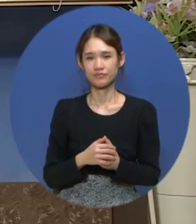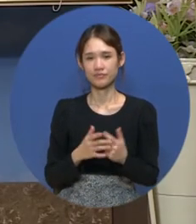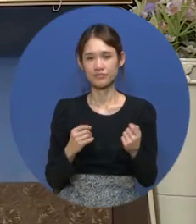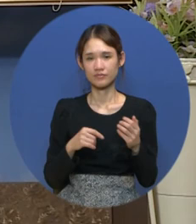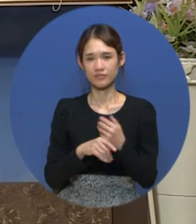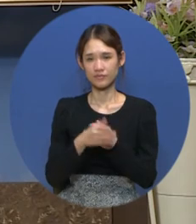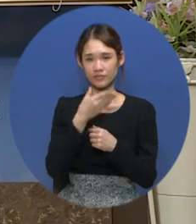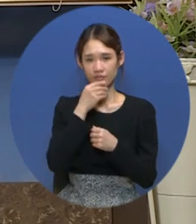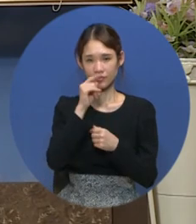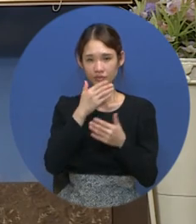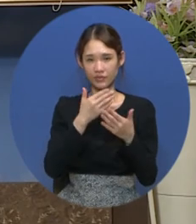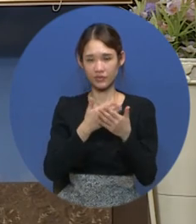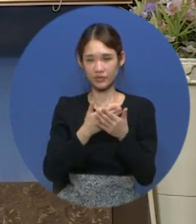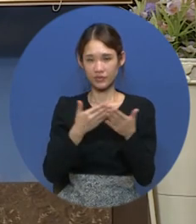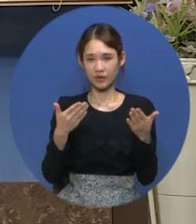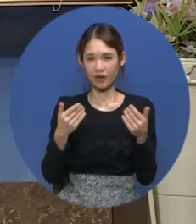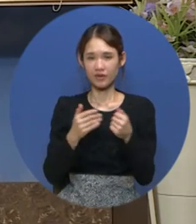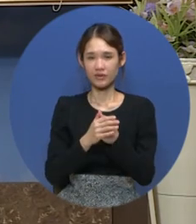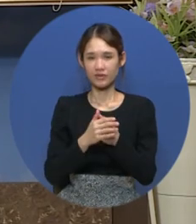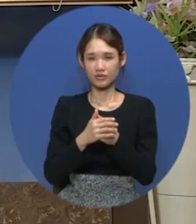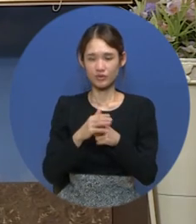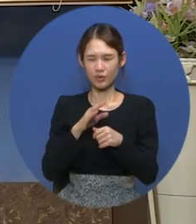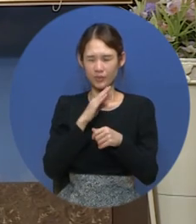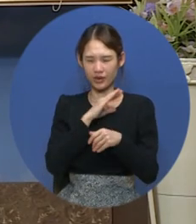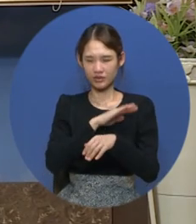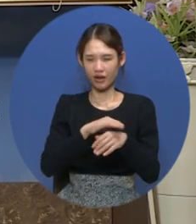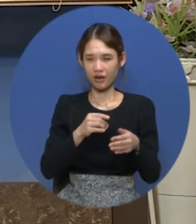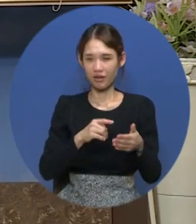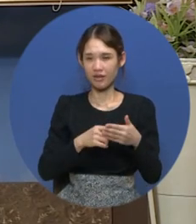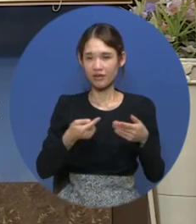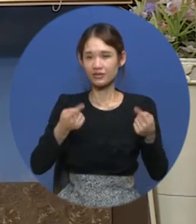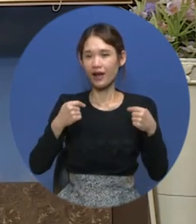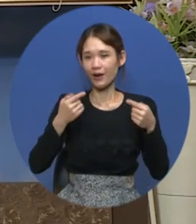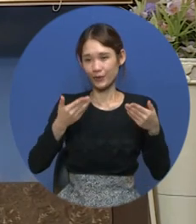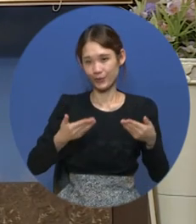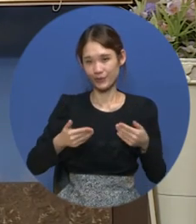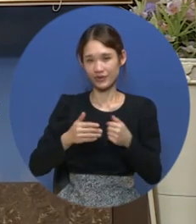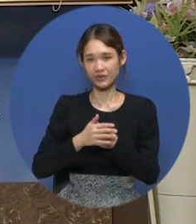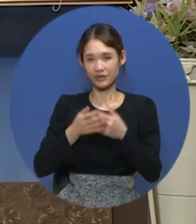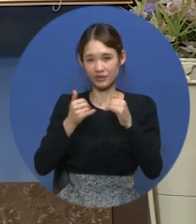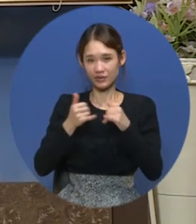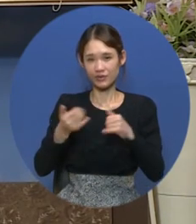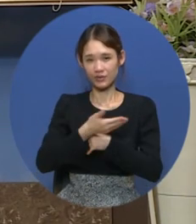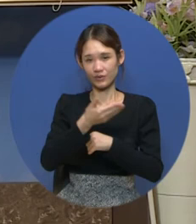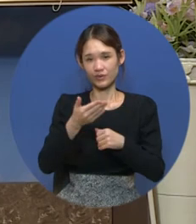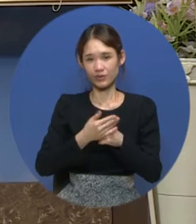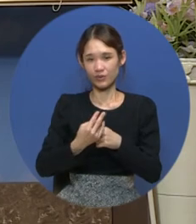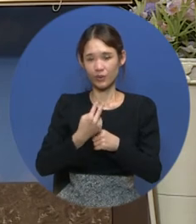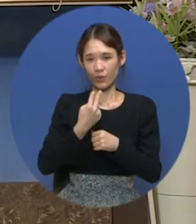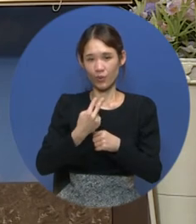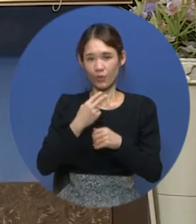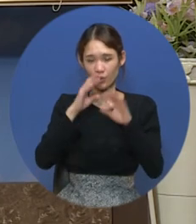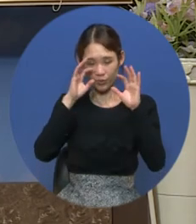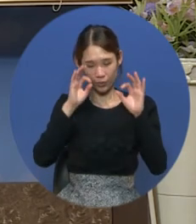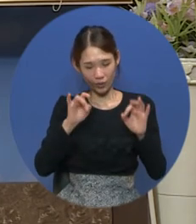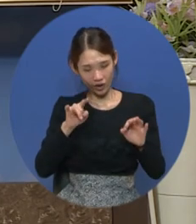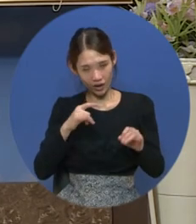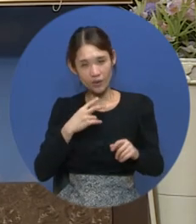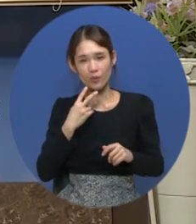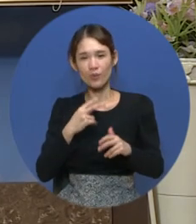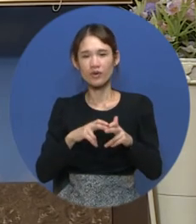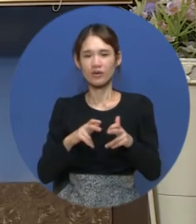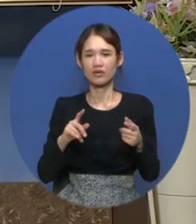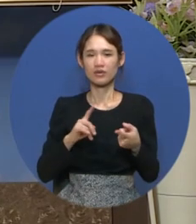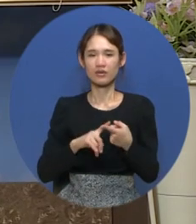오늘 복지 1tb 행보 라는 지킴이 야 정말 잘 나와 줘요 내가 이 점 시청자 분들 께서도 넣으시고 뇌 호흡